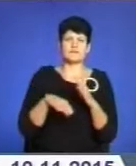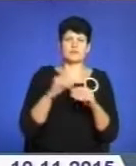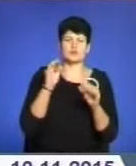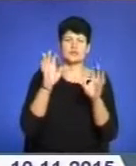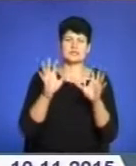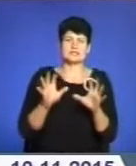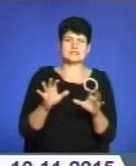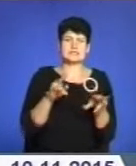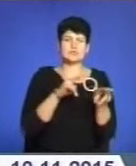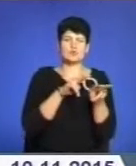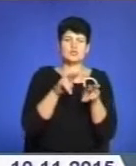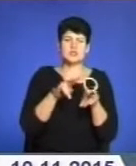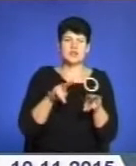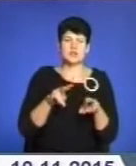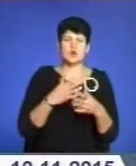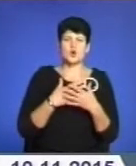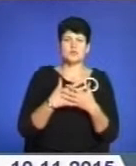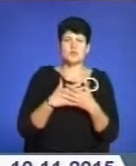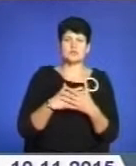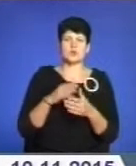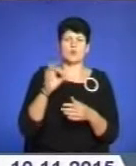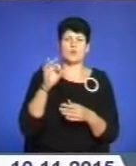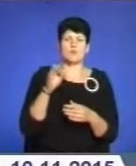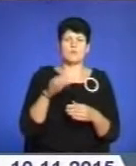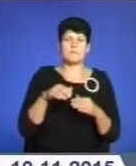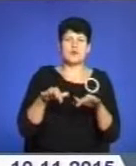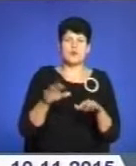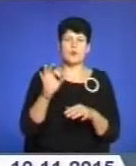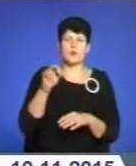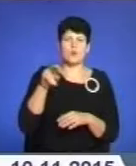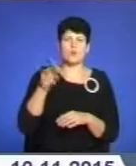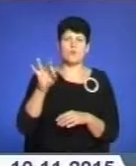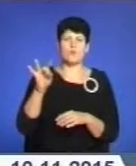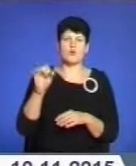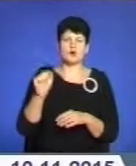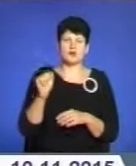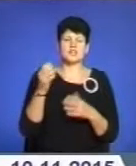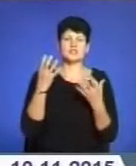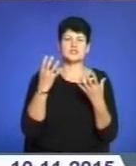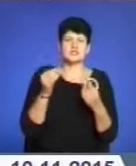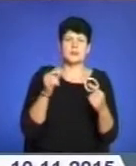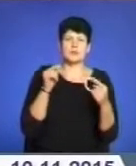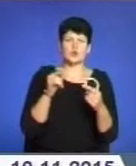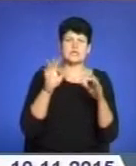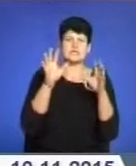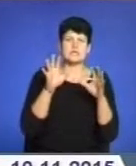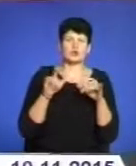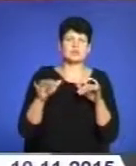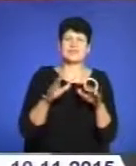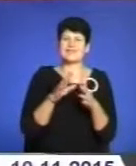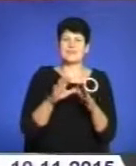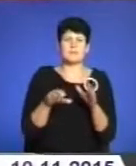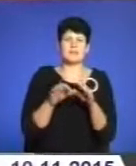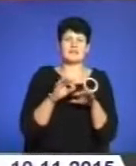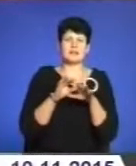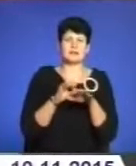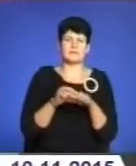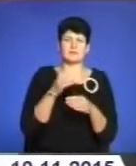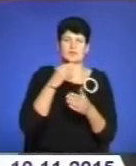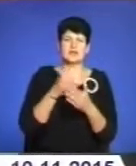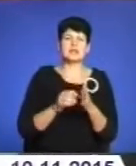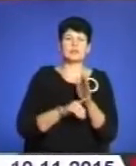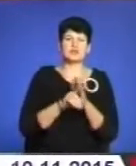спостереженнями активістів громадянської мережі «Опора», жодна протизаконна дія ще не привела до відповідальності. Як і на початку,